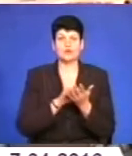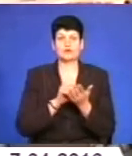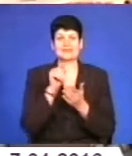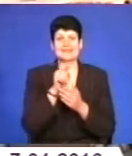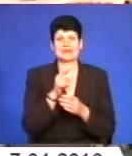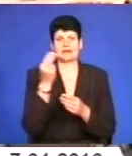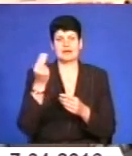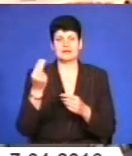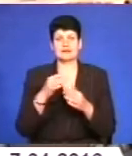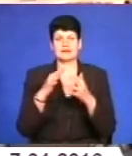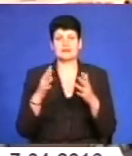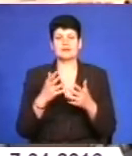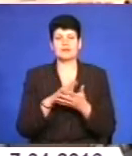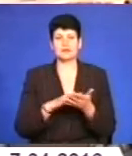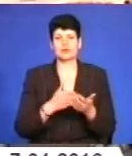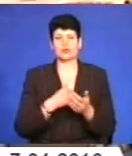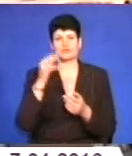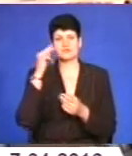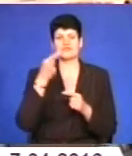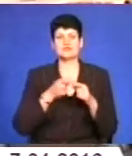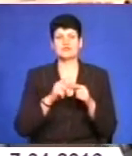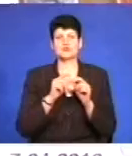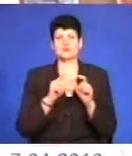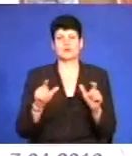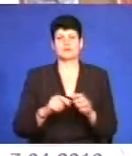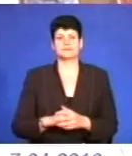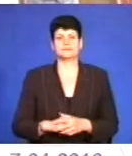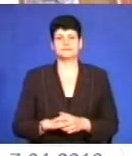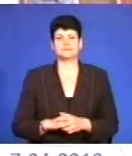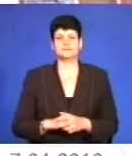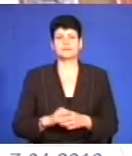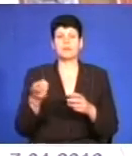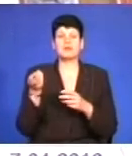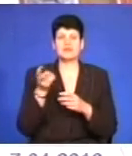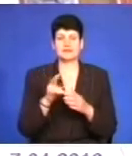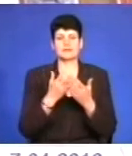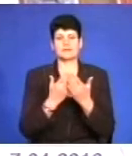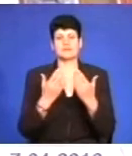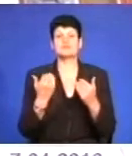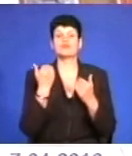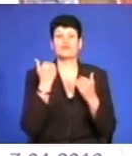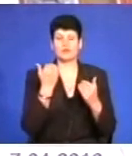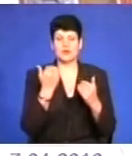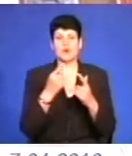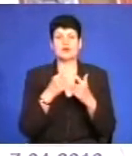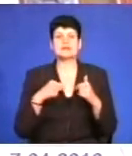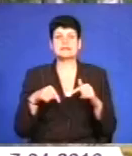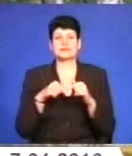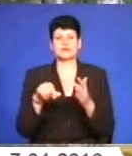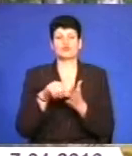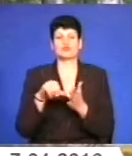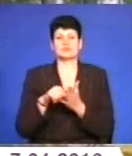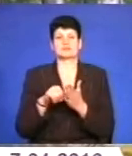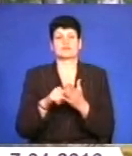дуже хотілося б далі навчатися в цій школі і творити, як моя сестра. Завітайте на виставку і ви. Організатори та